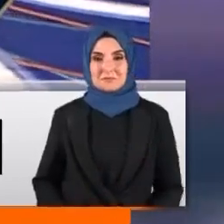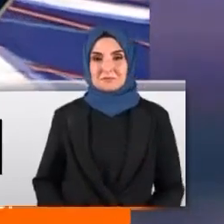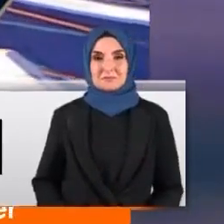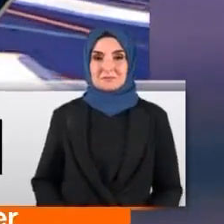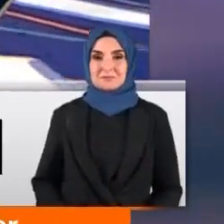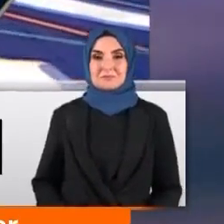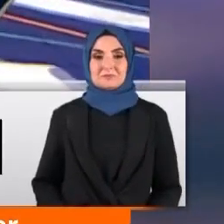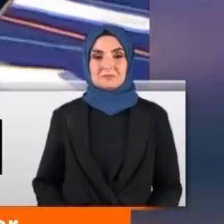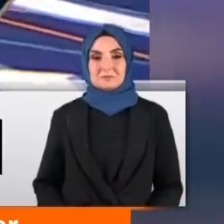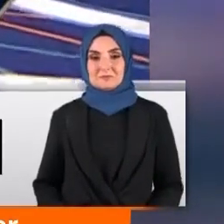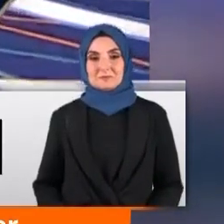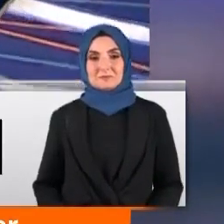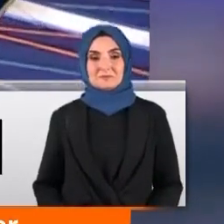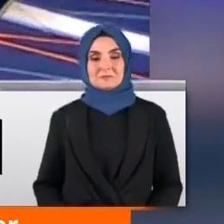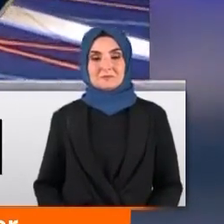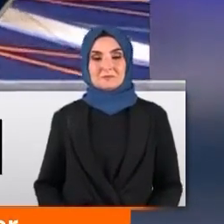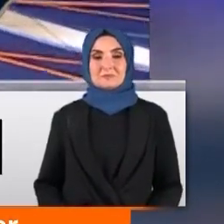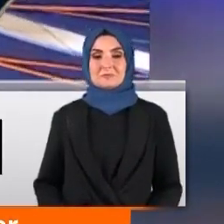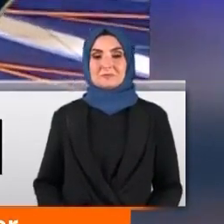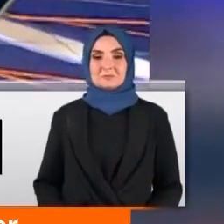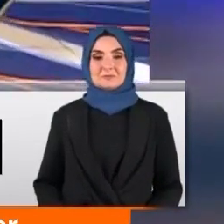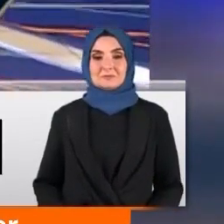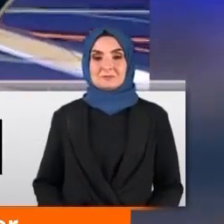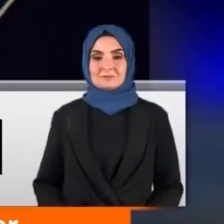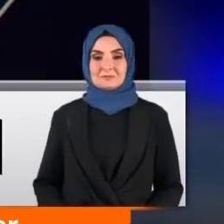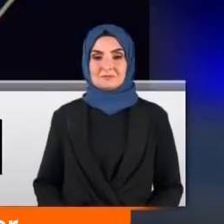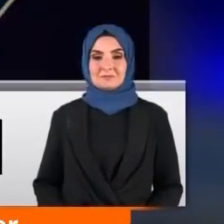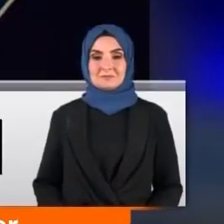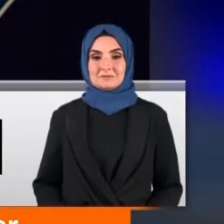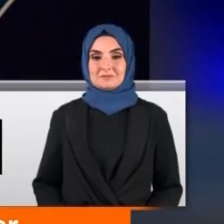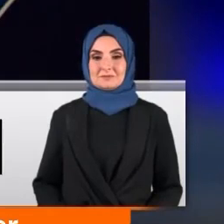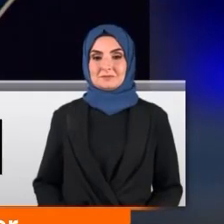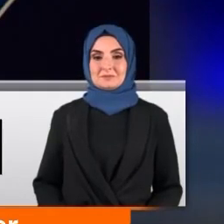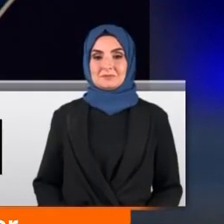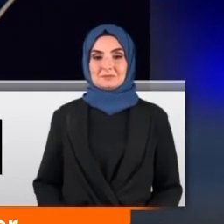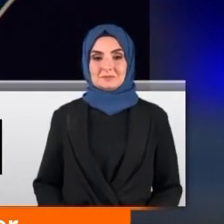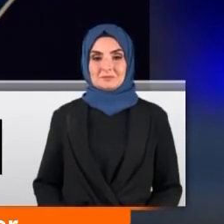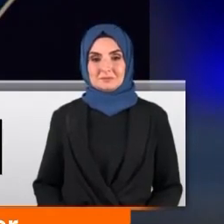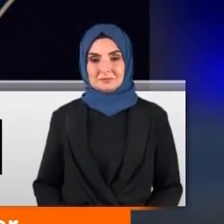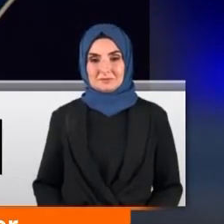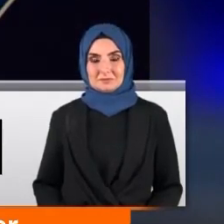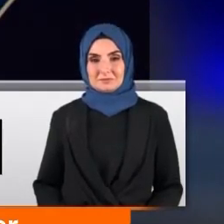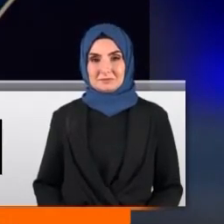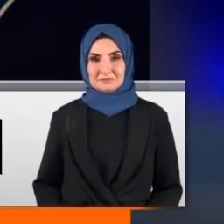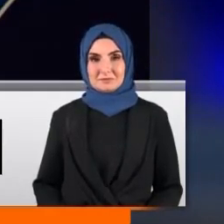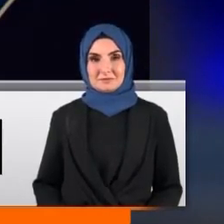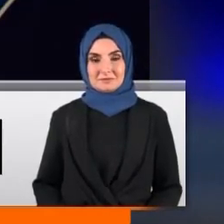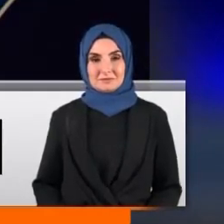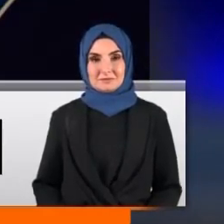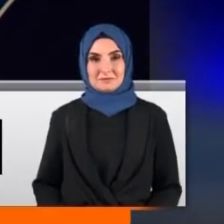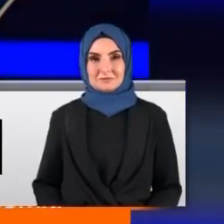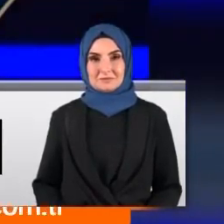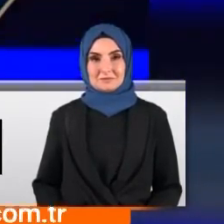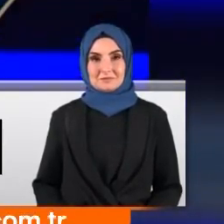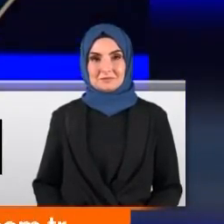Ed Sheeran çocukken yaşadığı kekemelik sorununu yenmesinde Kim'in bir albümündeki şarkıları dinleyip tüm